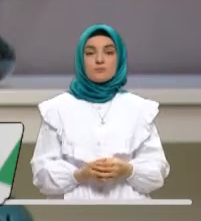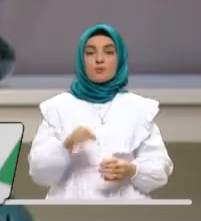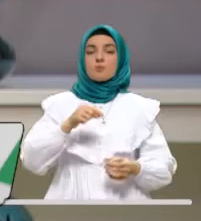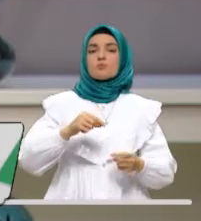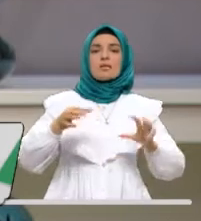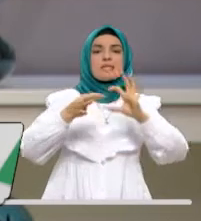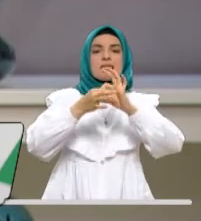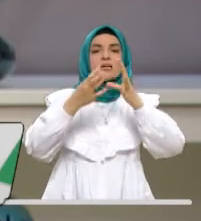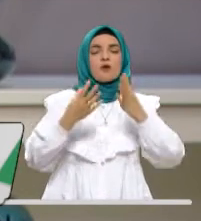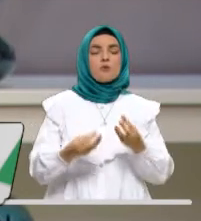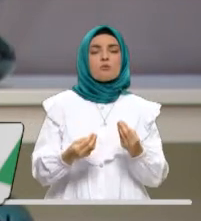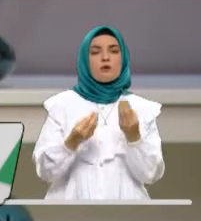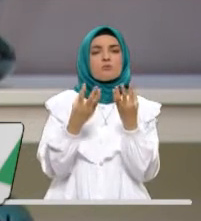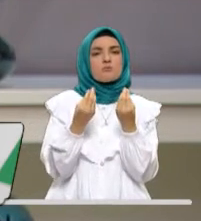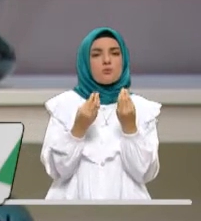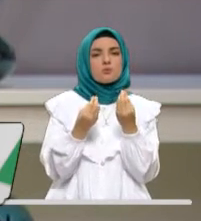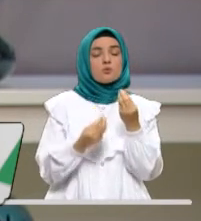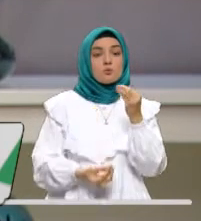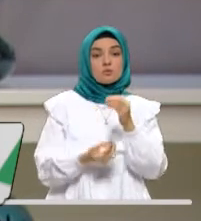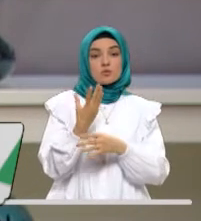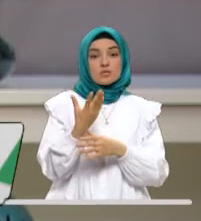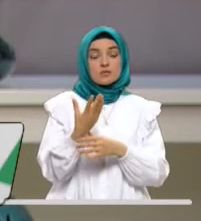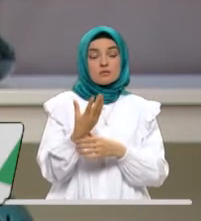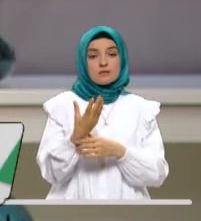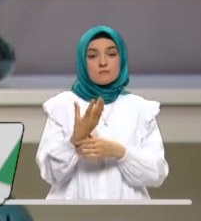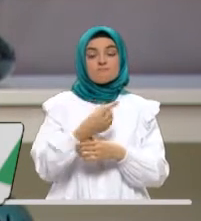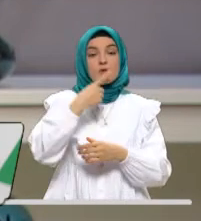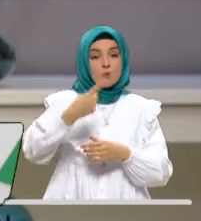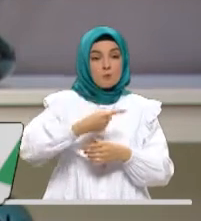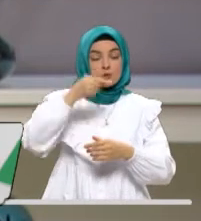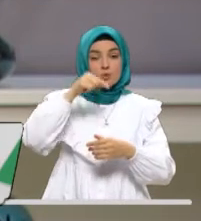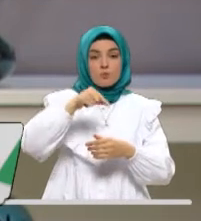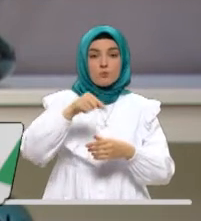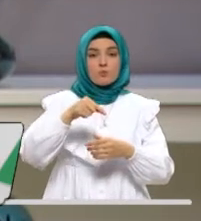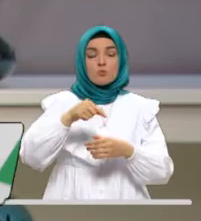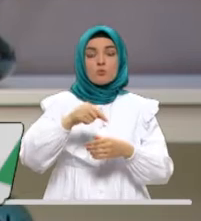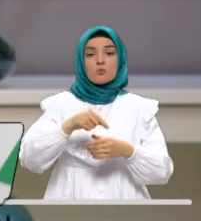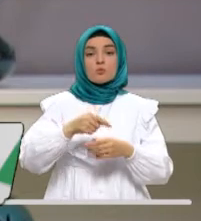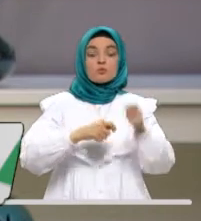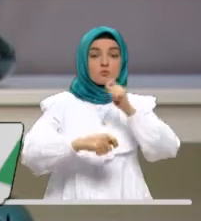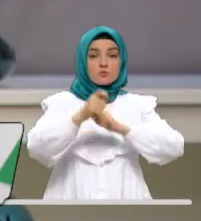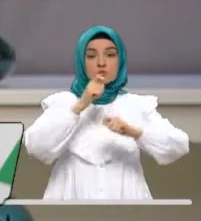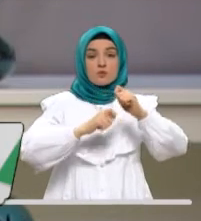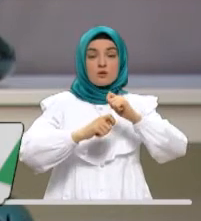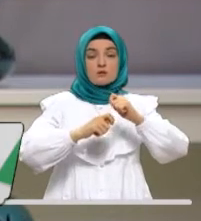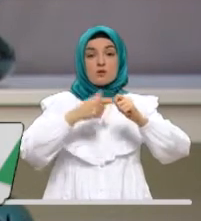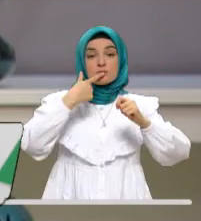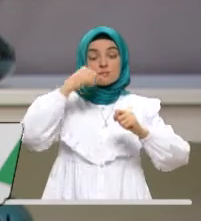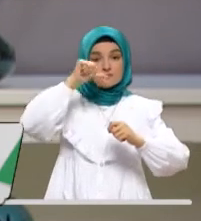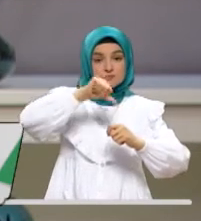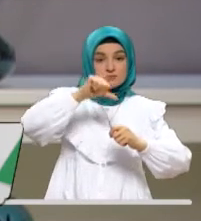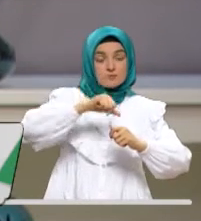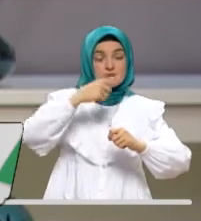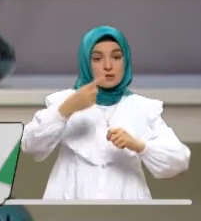olarak da birçok üretici makinede böyle şeyler kullanmanın, sirke ve benzeri